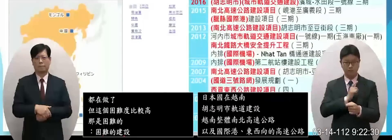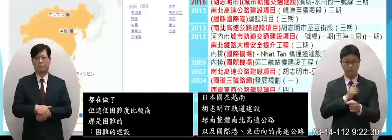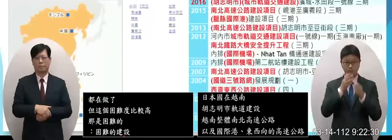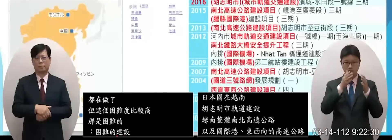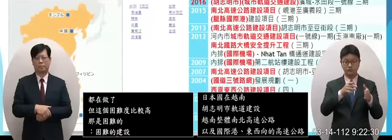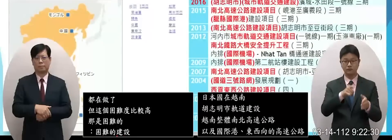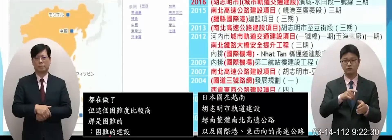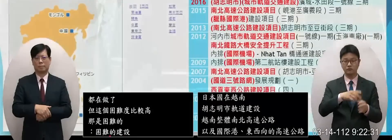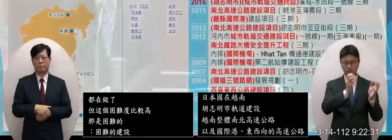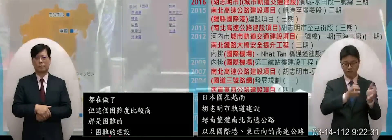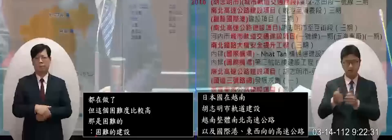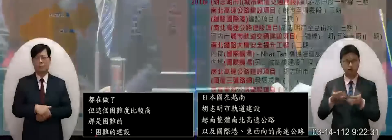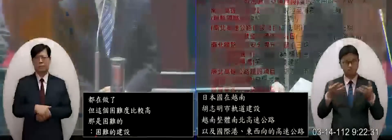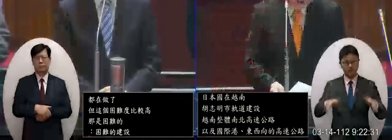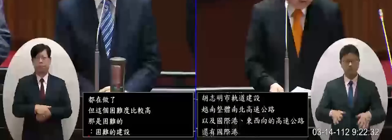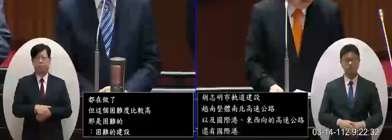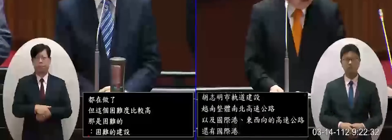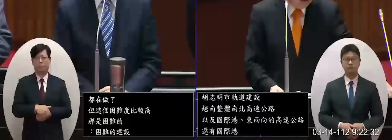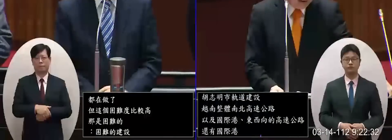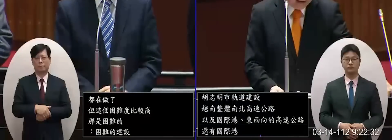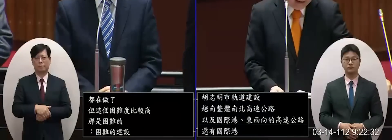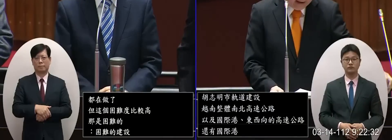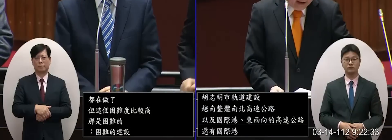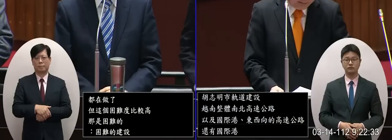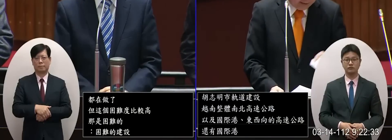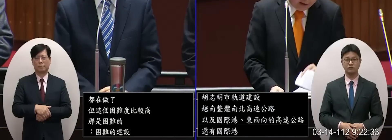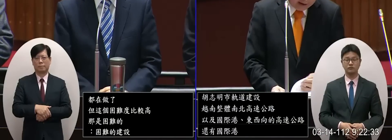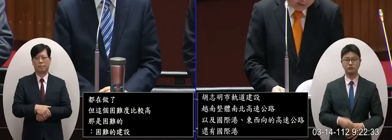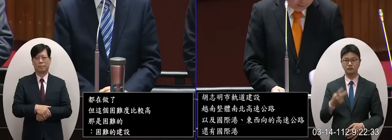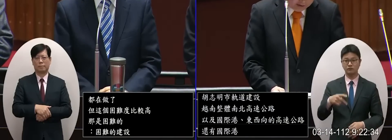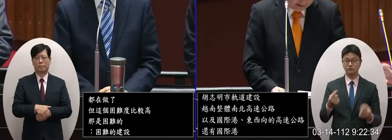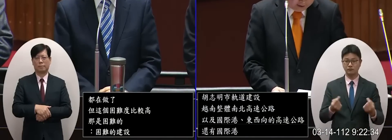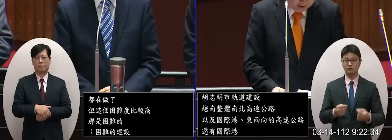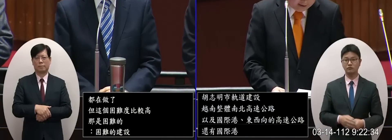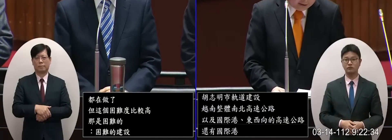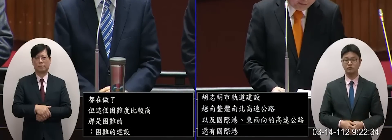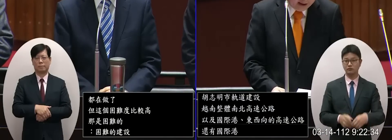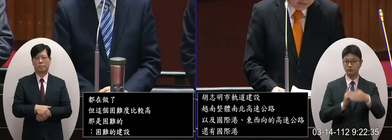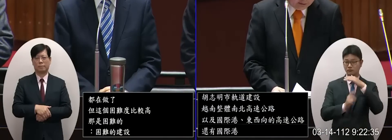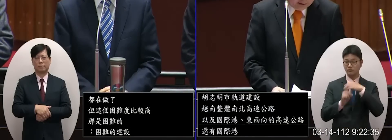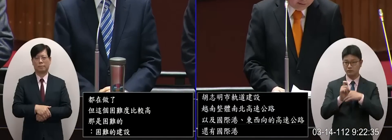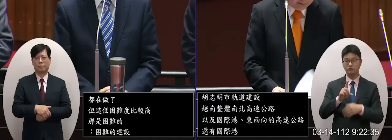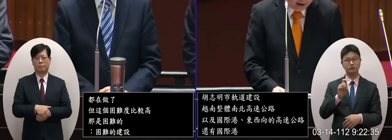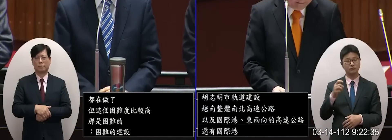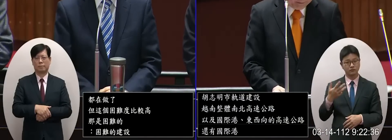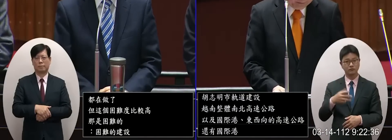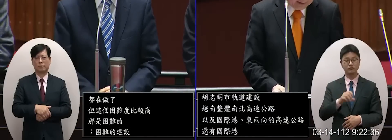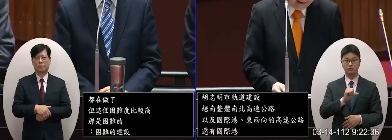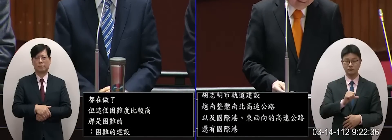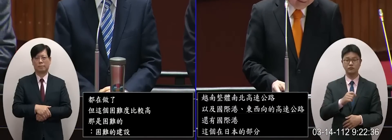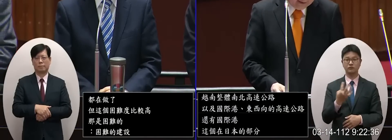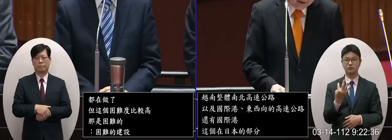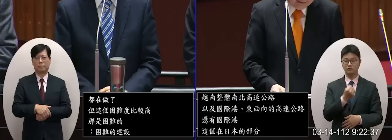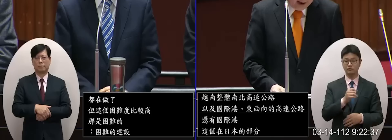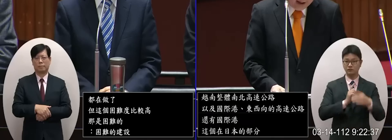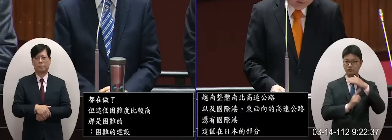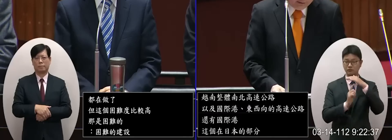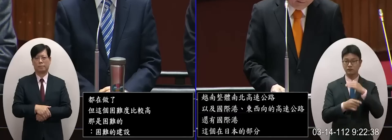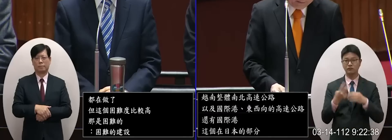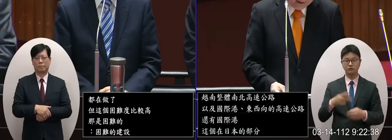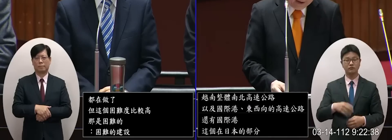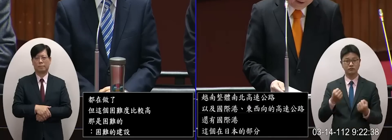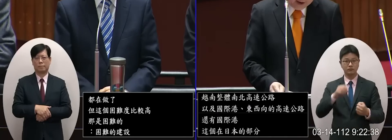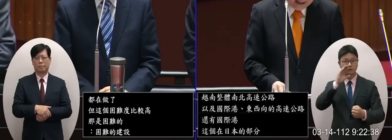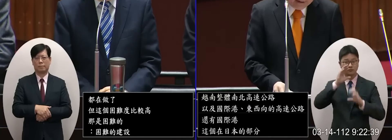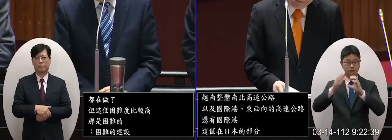的项目实在有够多，好，一一还要列起来，还包括它的国道10号、18号、国道5号，好，在泰